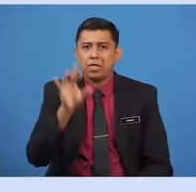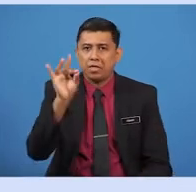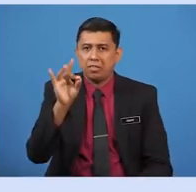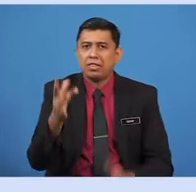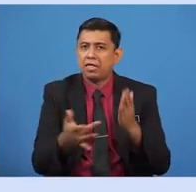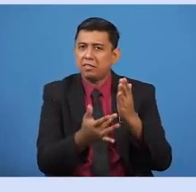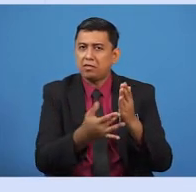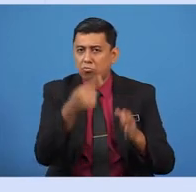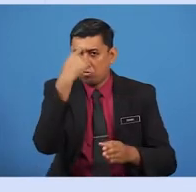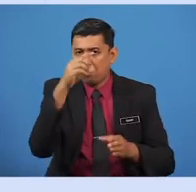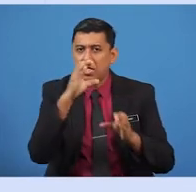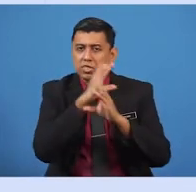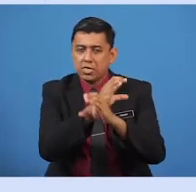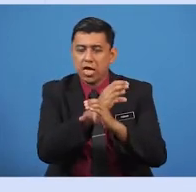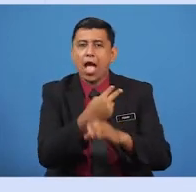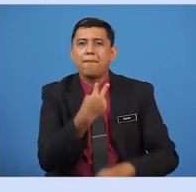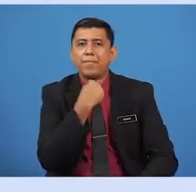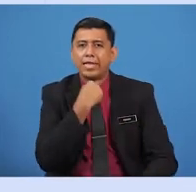pencegahan kehamilan.